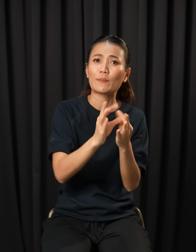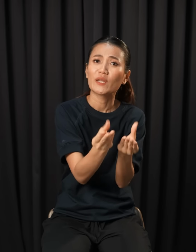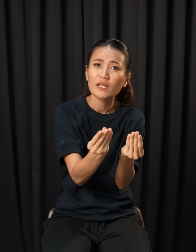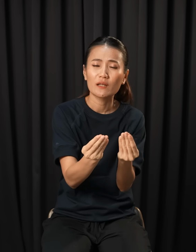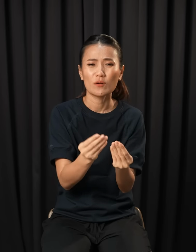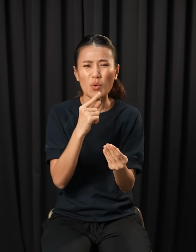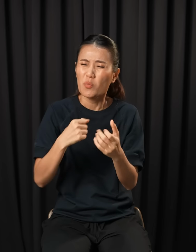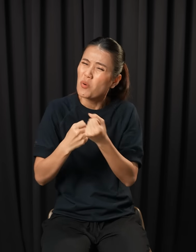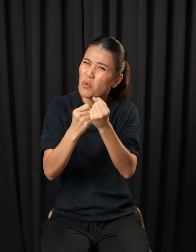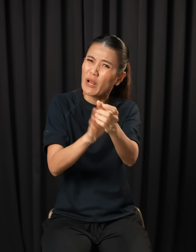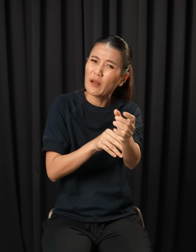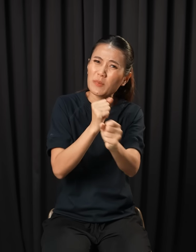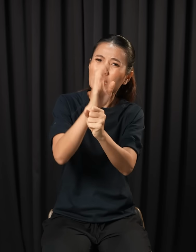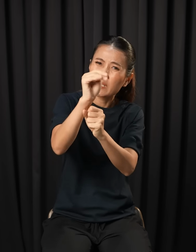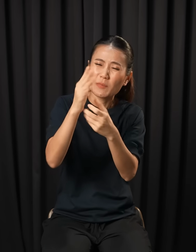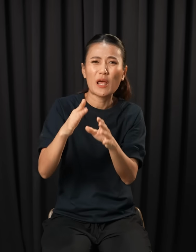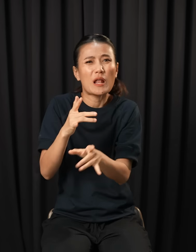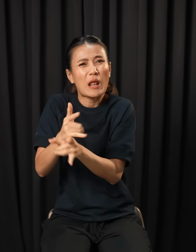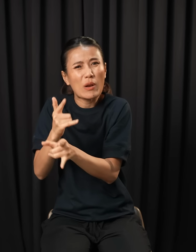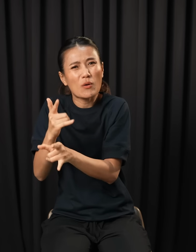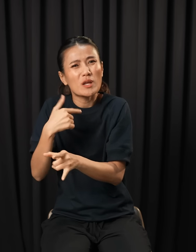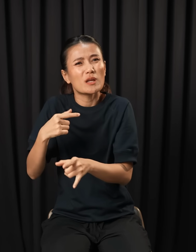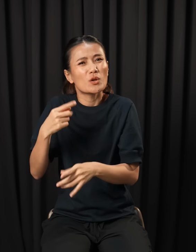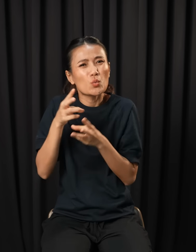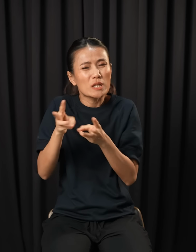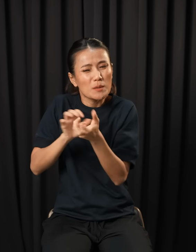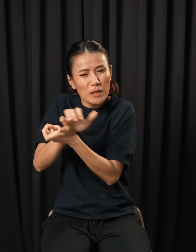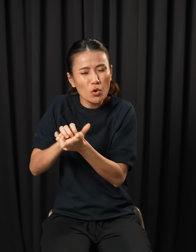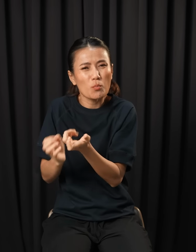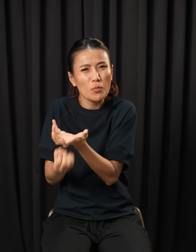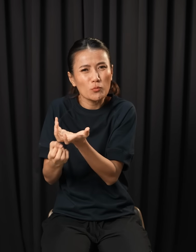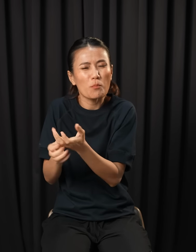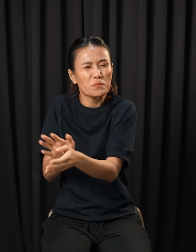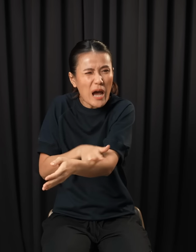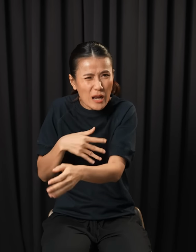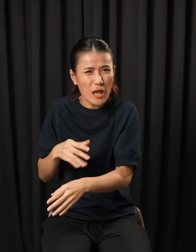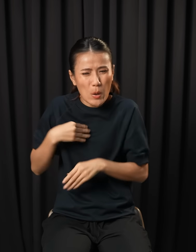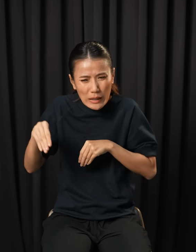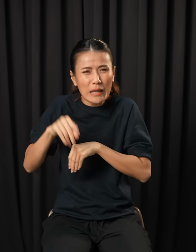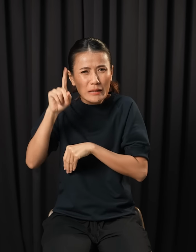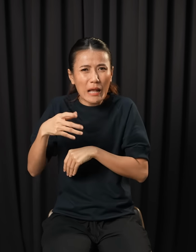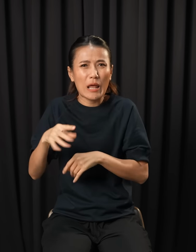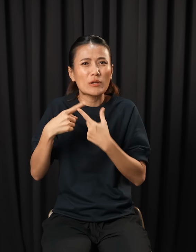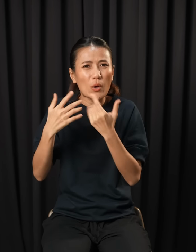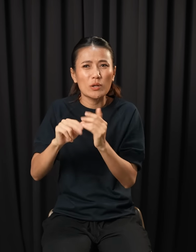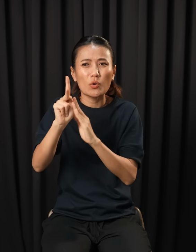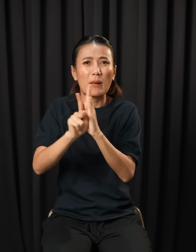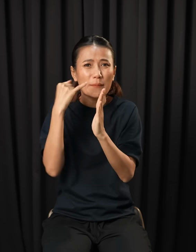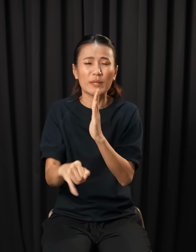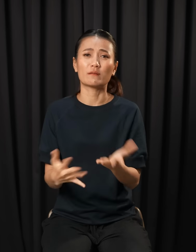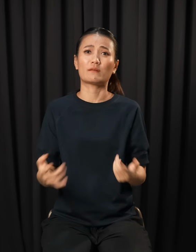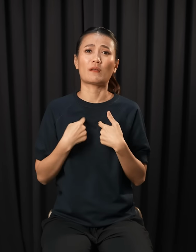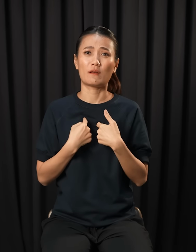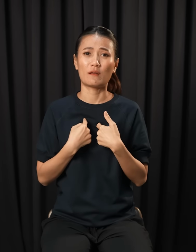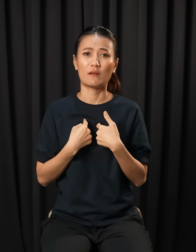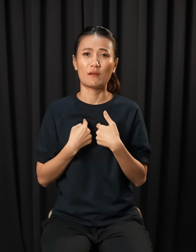เขาเรื่องสุราก้าวหน้าเรื่องเกี่ยวกับที่ดินเขาสู้เรื่องที่ดินมา40ปีฉันทำไม่สำเร็จสุราพื้นบ้านฉันก็จะตายไปกับฉันแล้วเพราะว่าคนแพร่อาจารย์นึกออกเนาะ